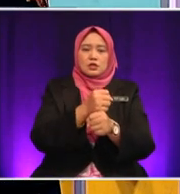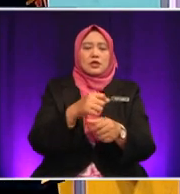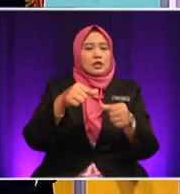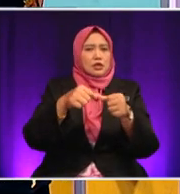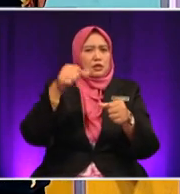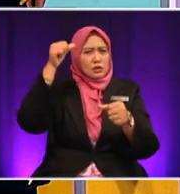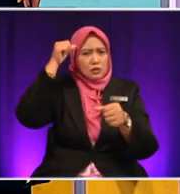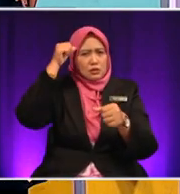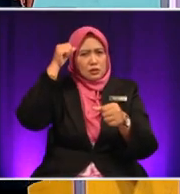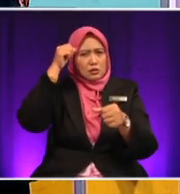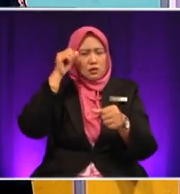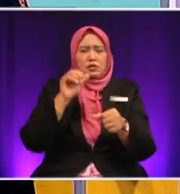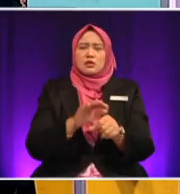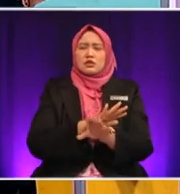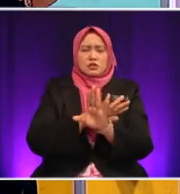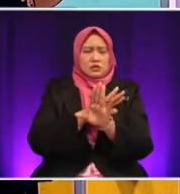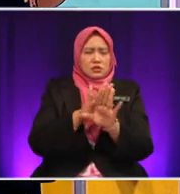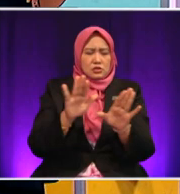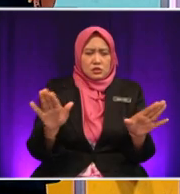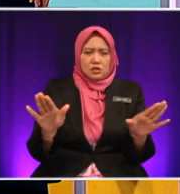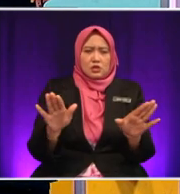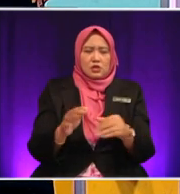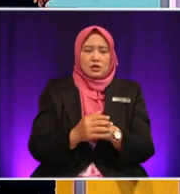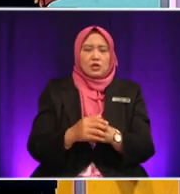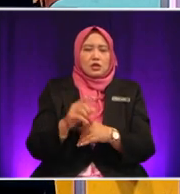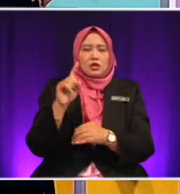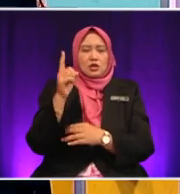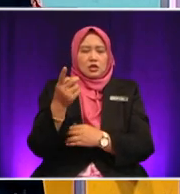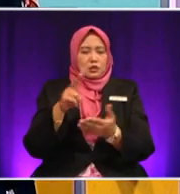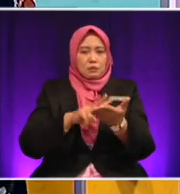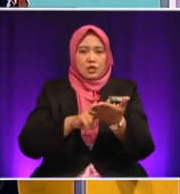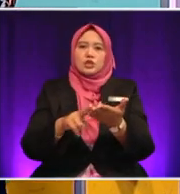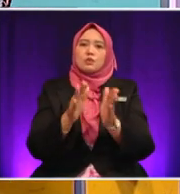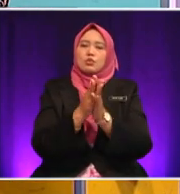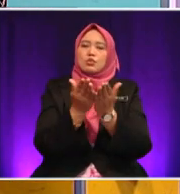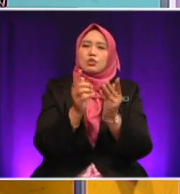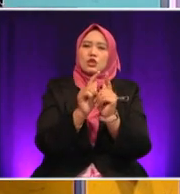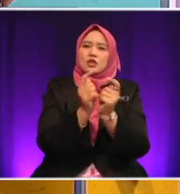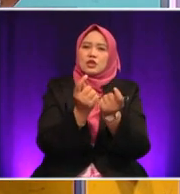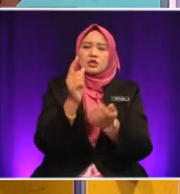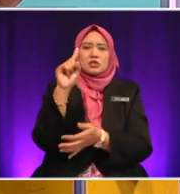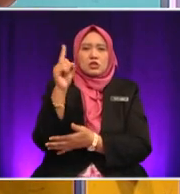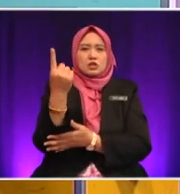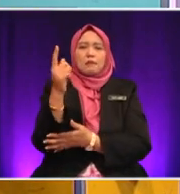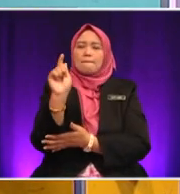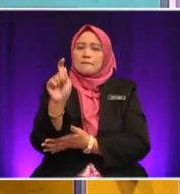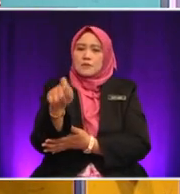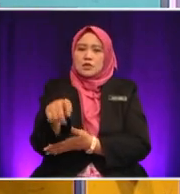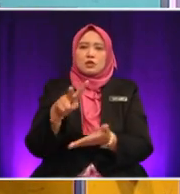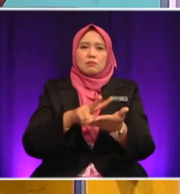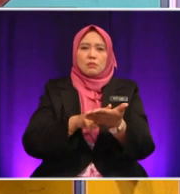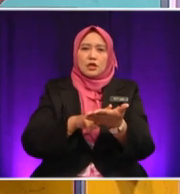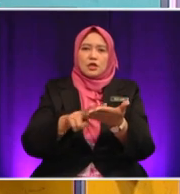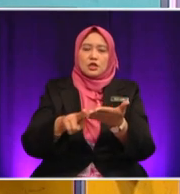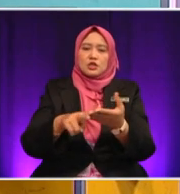mengharapkan kepada semata-mata kepada buku teks saja untuk tahajud bacaan di luar